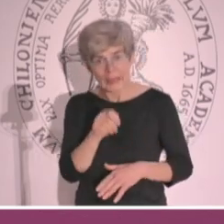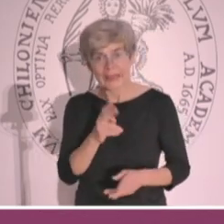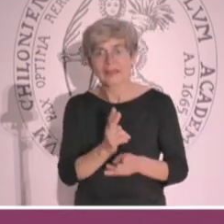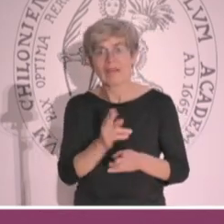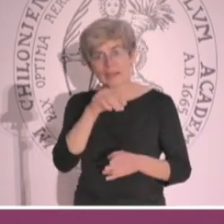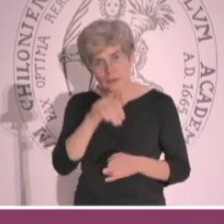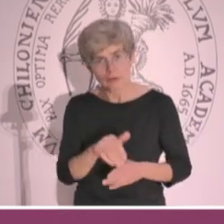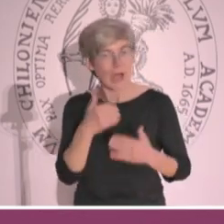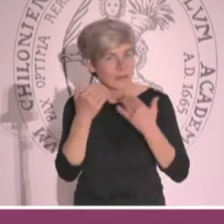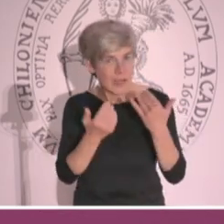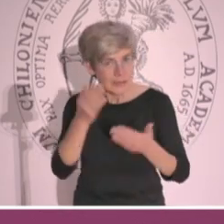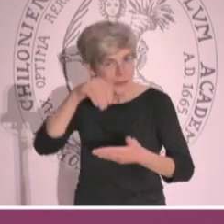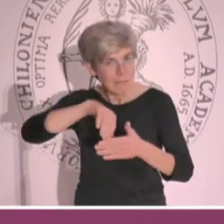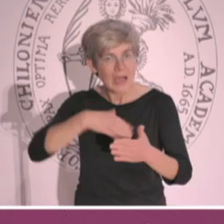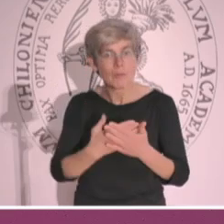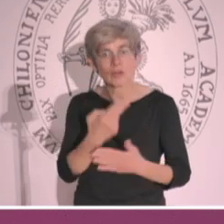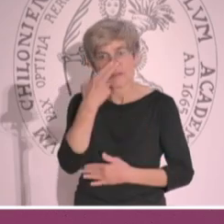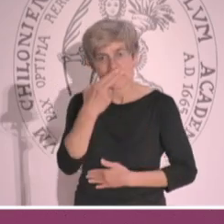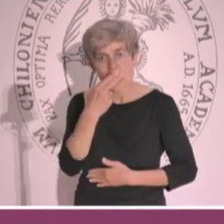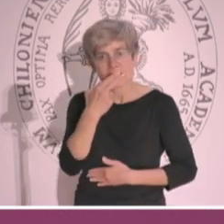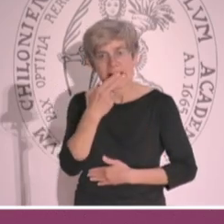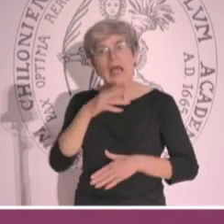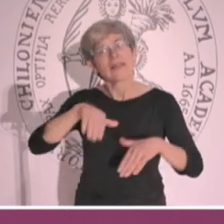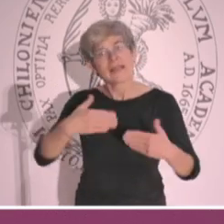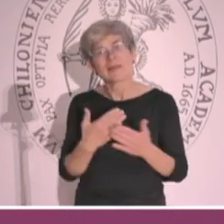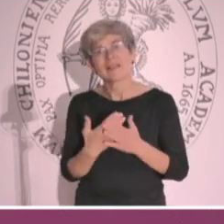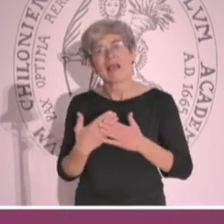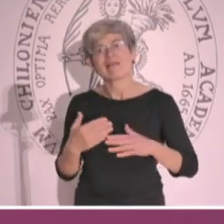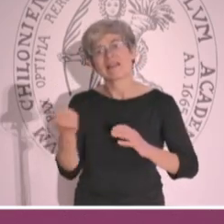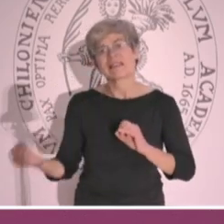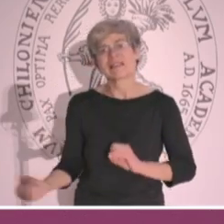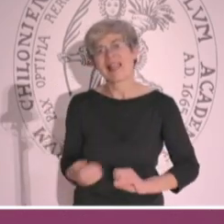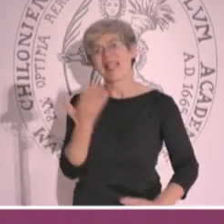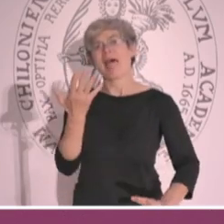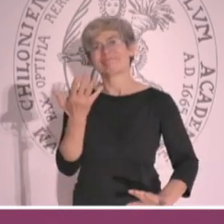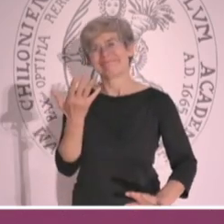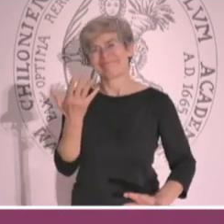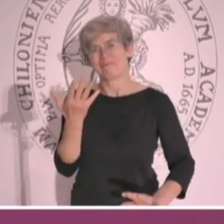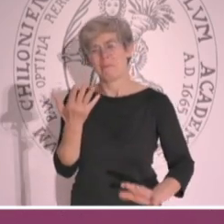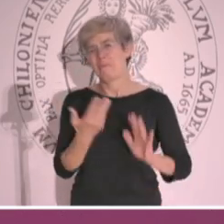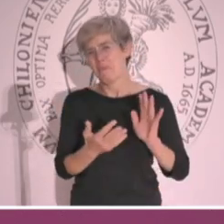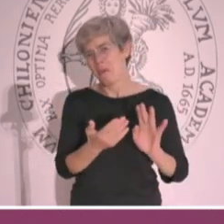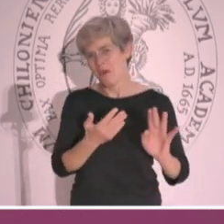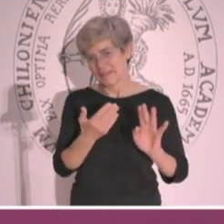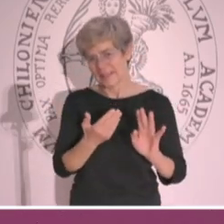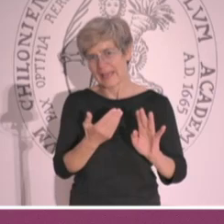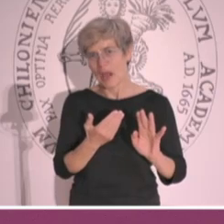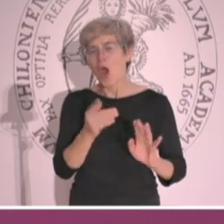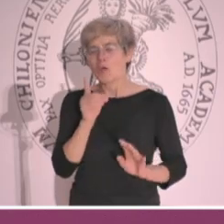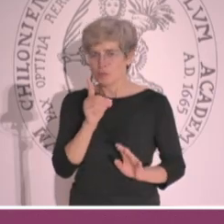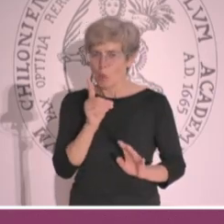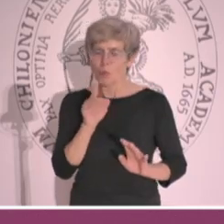unserer Infomesse, die dieses Jahr digital stattfindet. Da werden Sie viele Informationen bekommen über